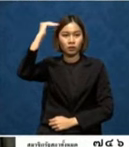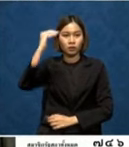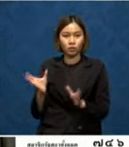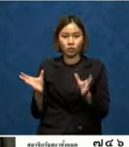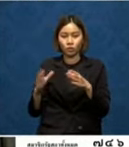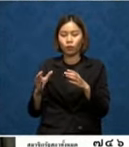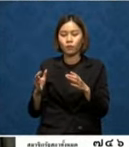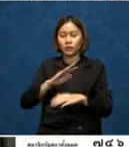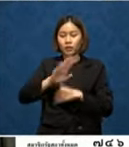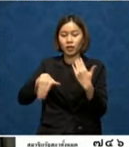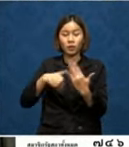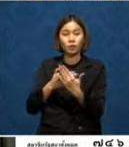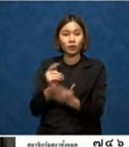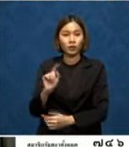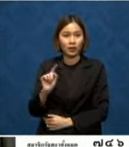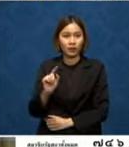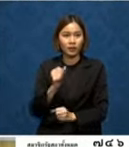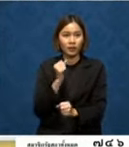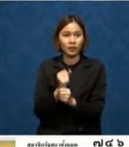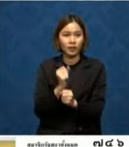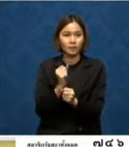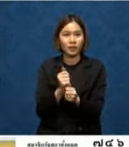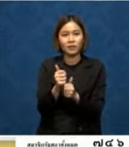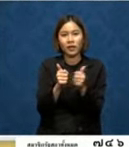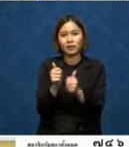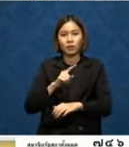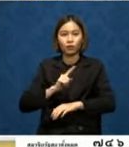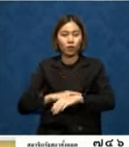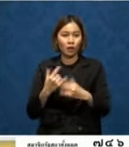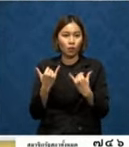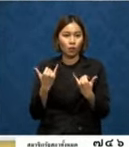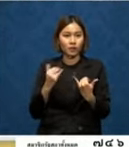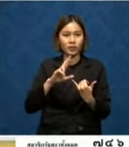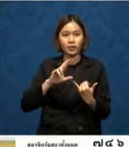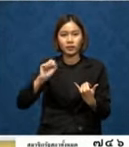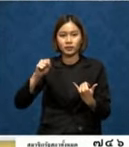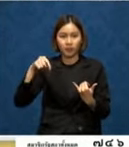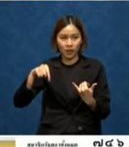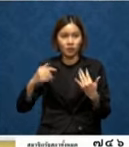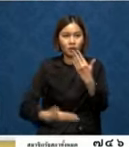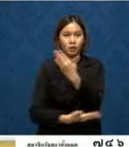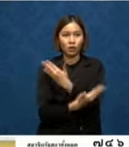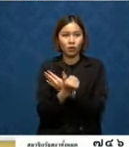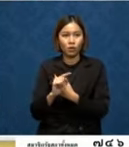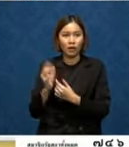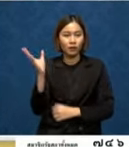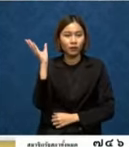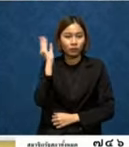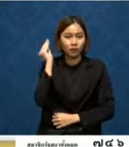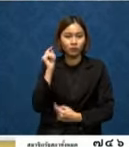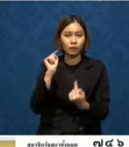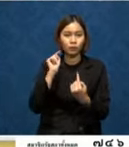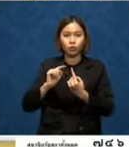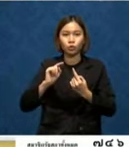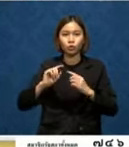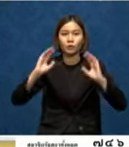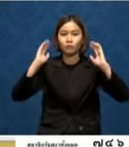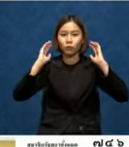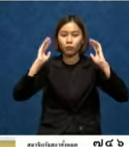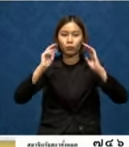และคณะเป็นอย่างสูงนะคะที่ทำงานแข่งกับเวลาทำให้วันนี้สภาของเราได้มีโอกาสมารับฟังคำแถลงนโยบาย